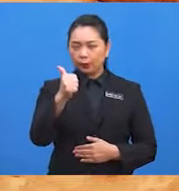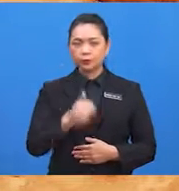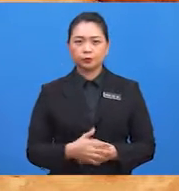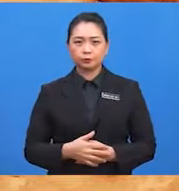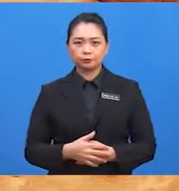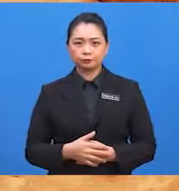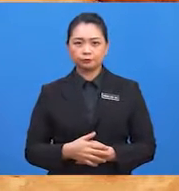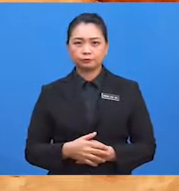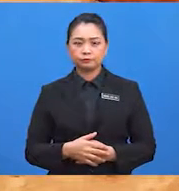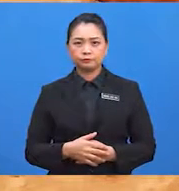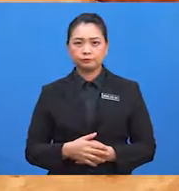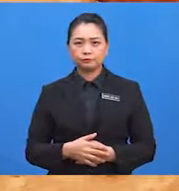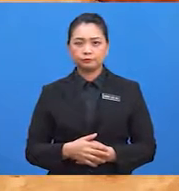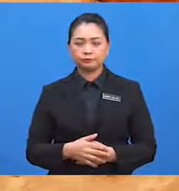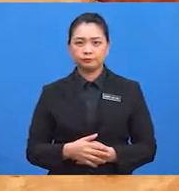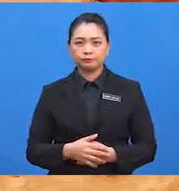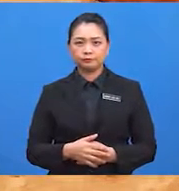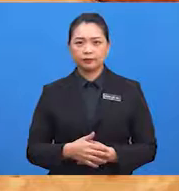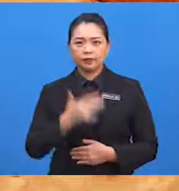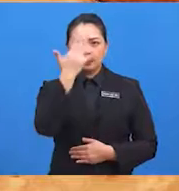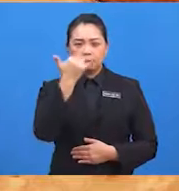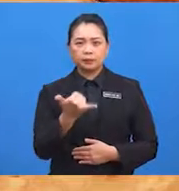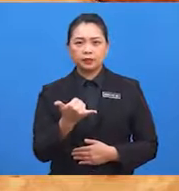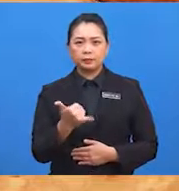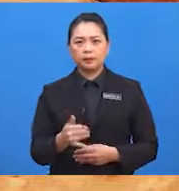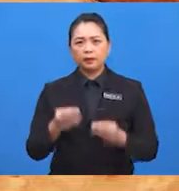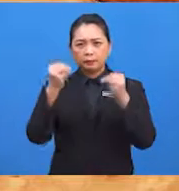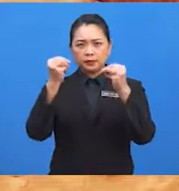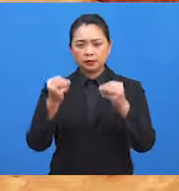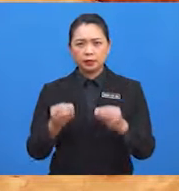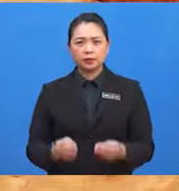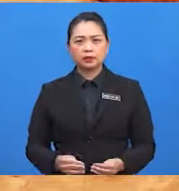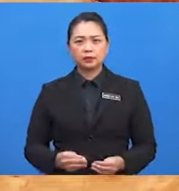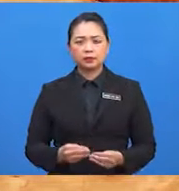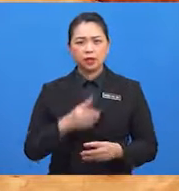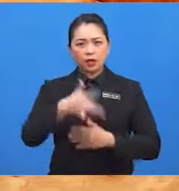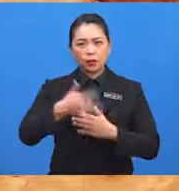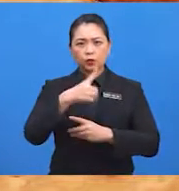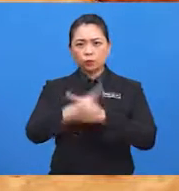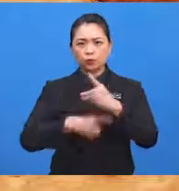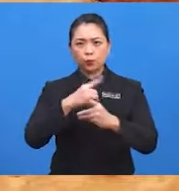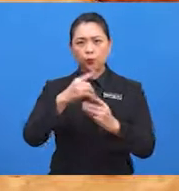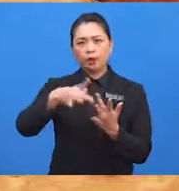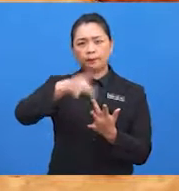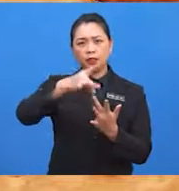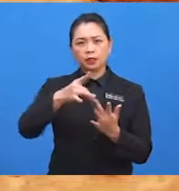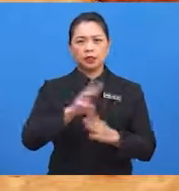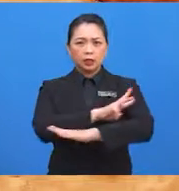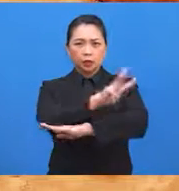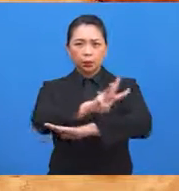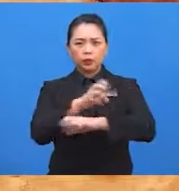Bagus! Jadi menurut murid-murid, mengapakah masyarakat tamadun awal dunia ini memilih kawasan